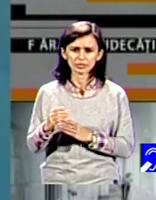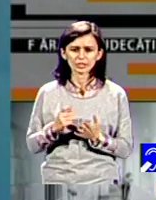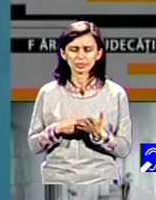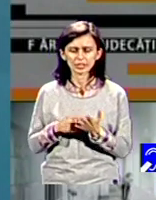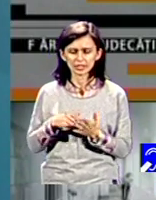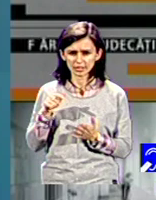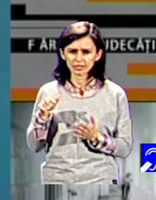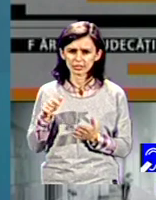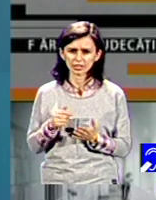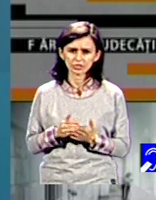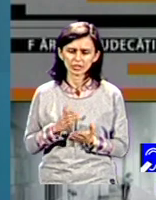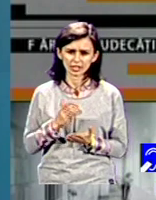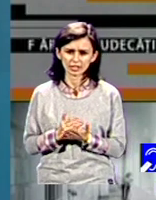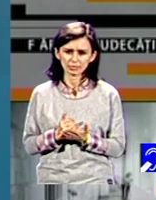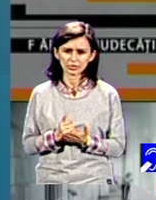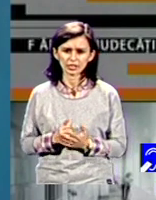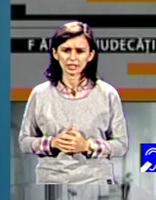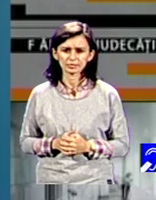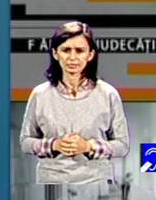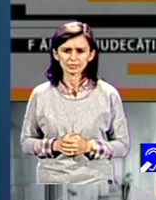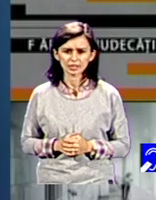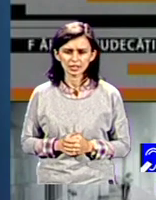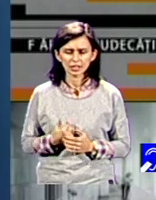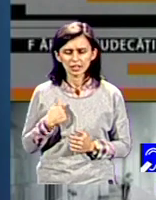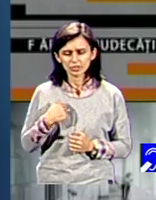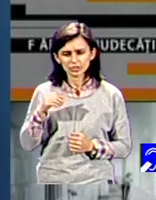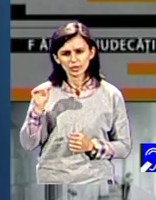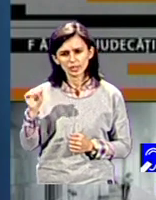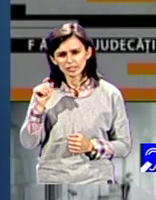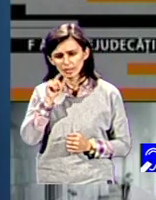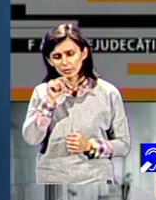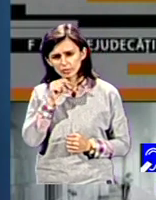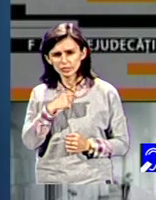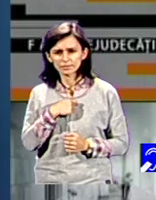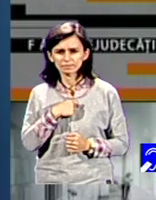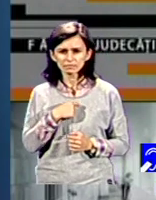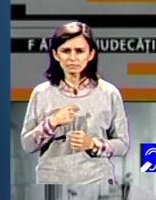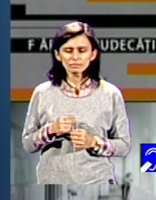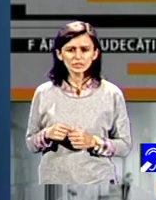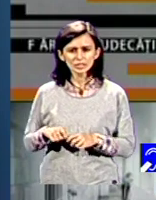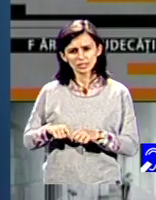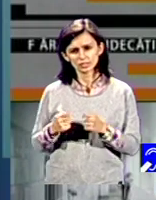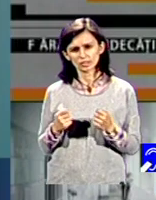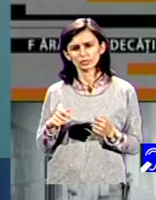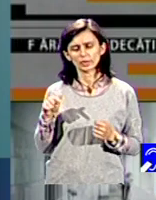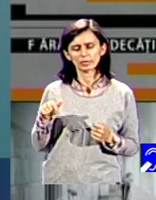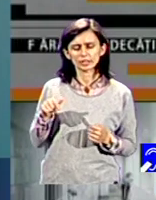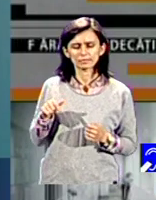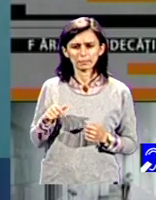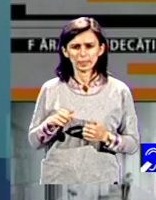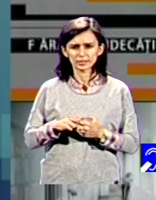ele drepturile și mă întreb unde am putea să rupem acest cerc vicios până la urmă cum cum putem vorbi de această